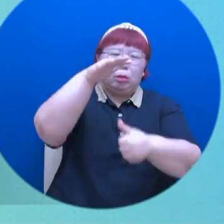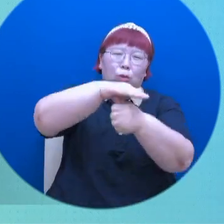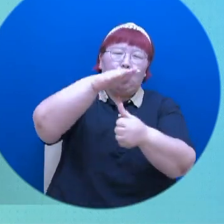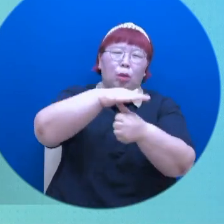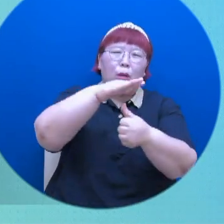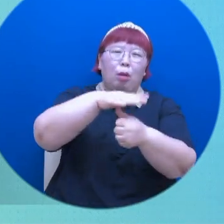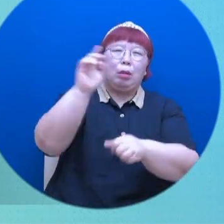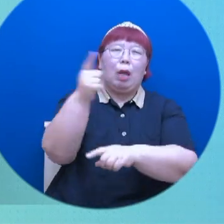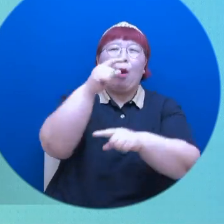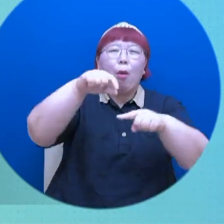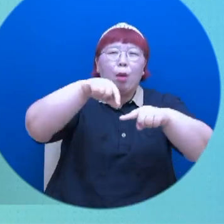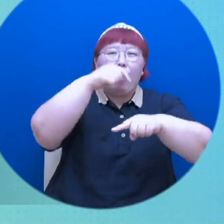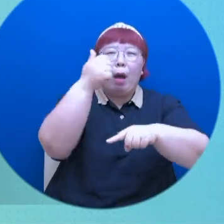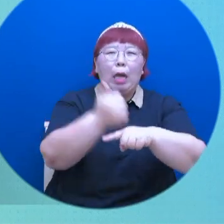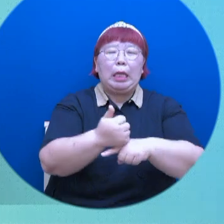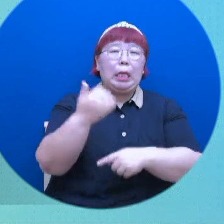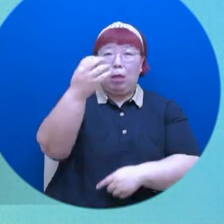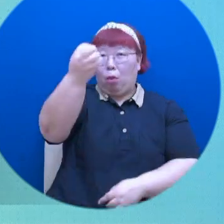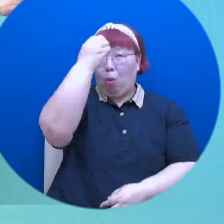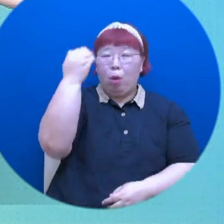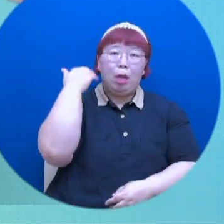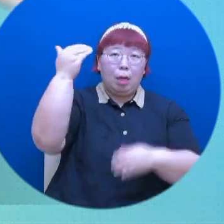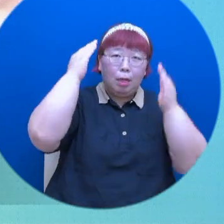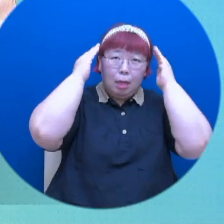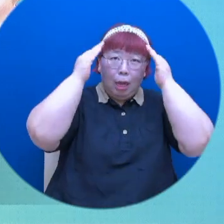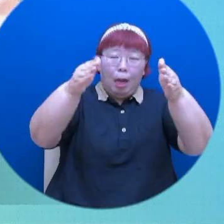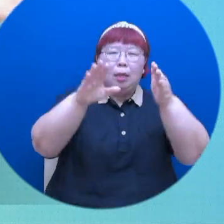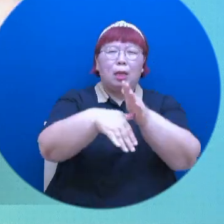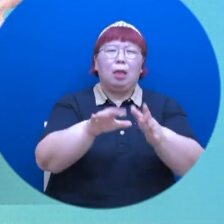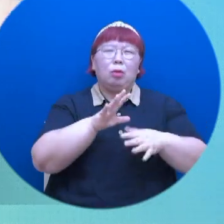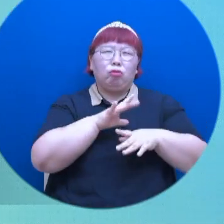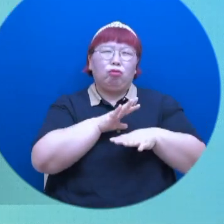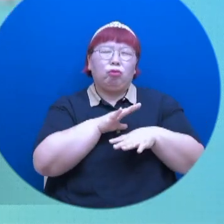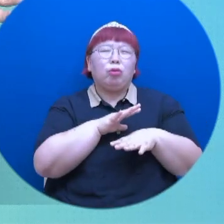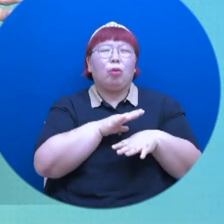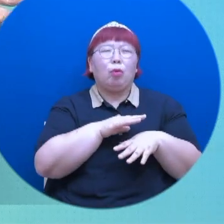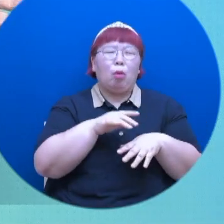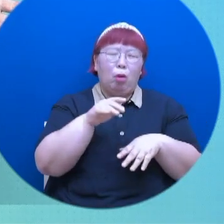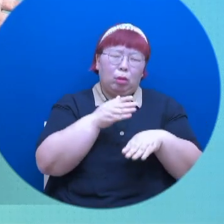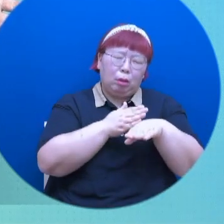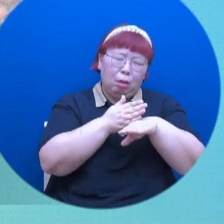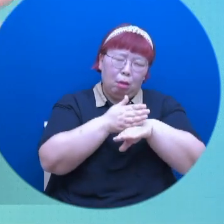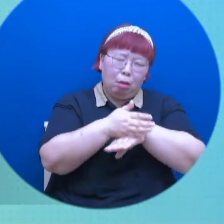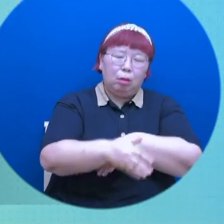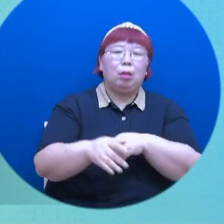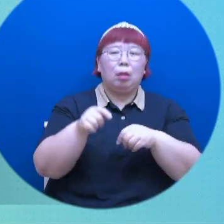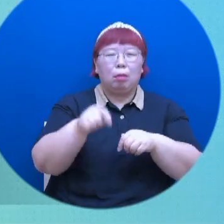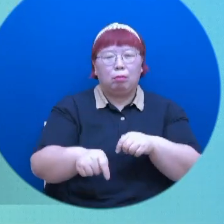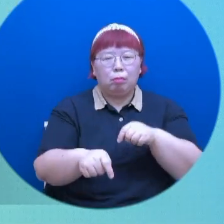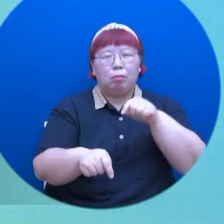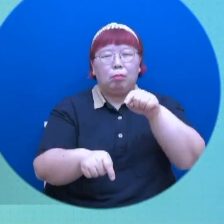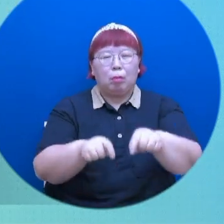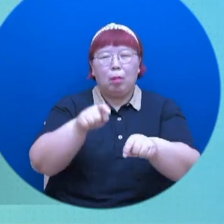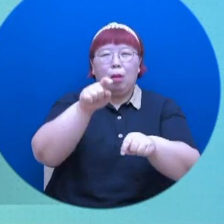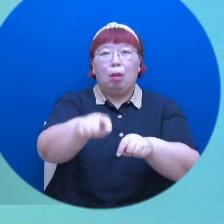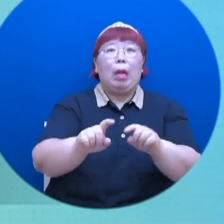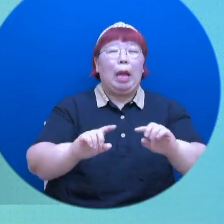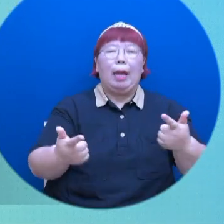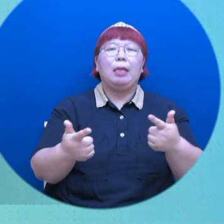다윗이 골리앗을 향해 나아갈 때 두려움에 떨며 어기적 걸어간 것이 아니라 뭐라고